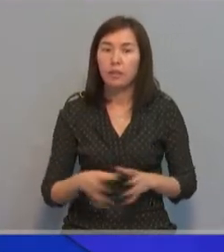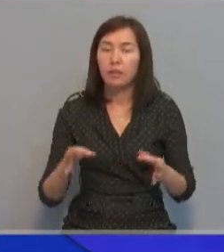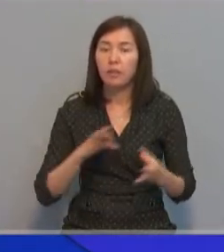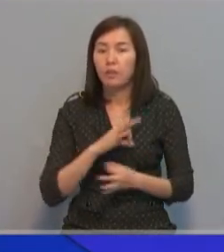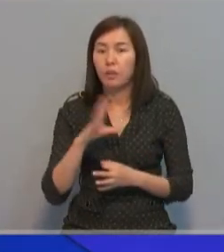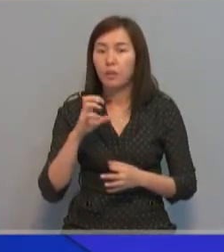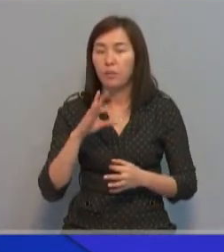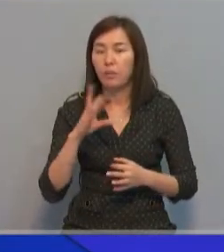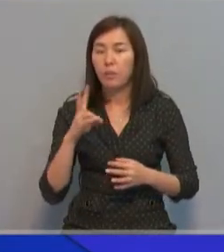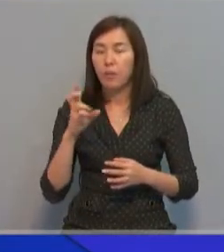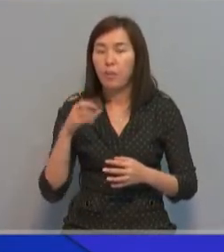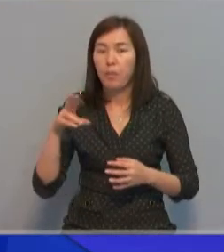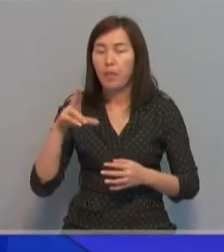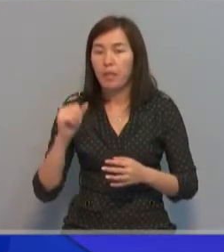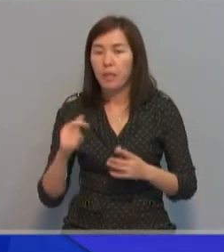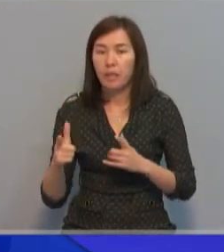Тәулігіне 500 тонна бидай